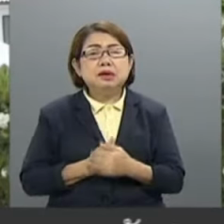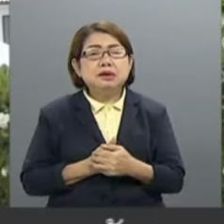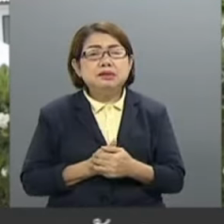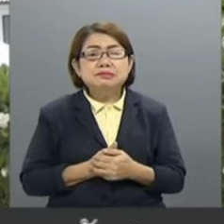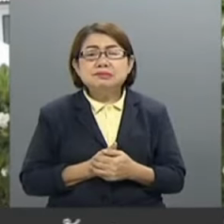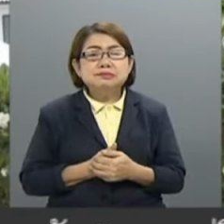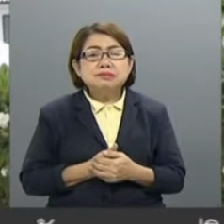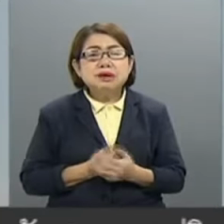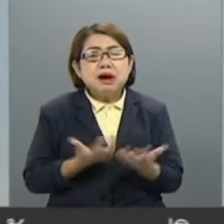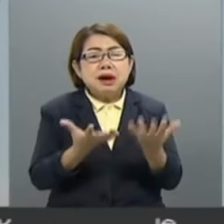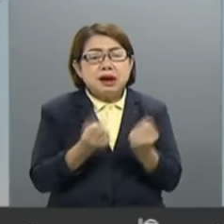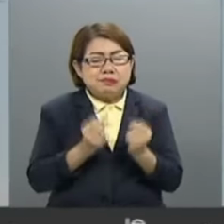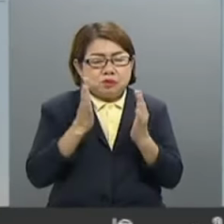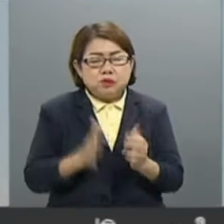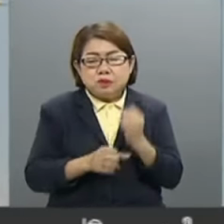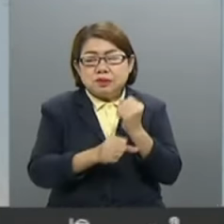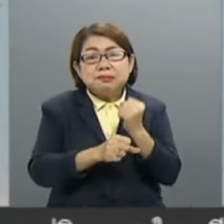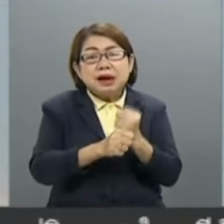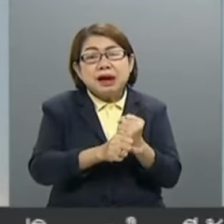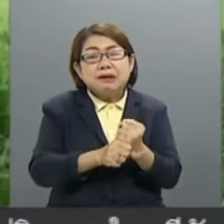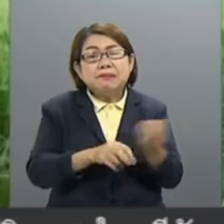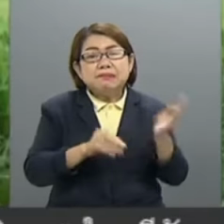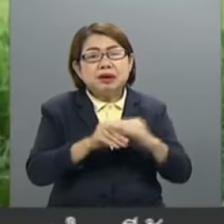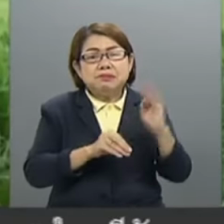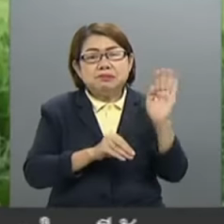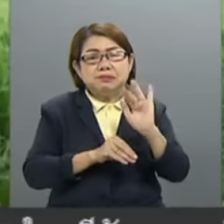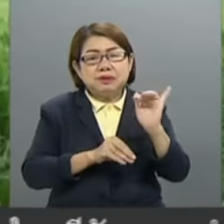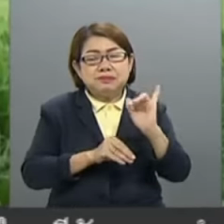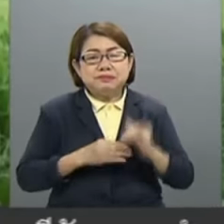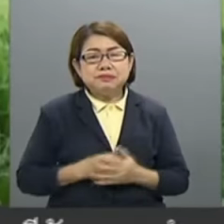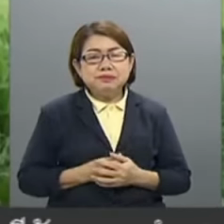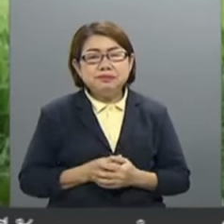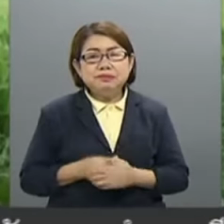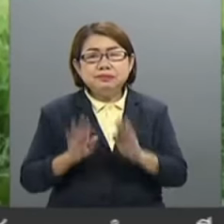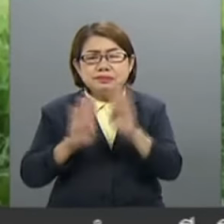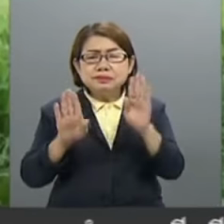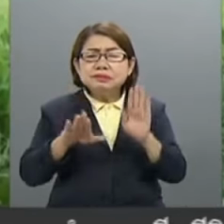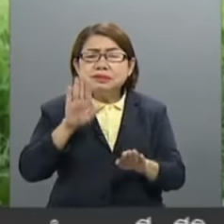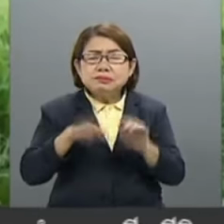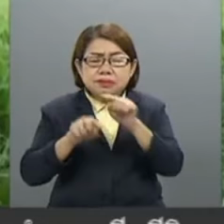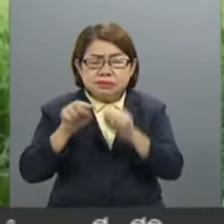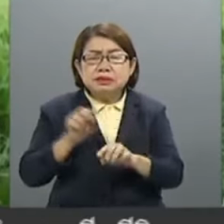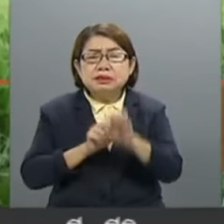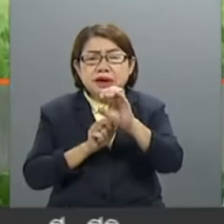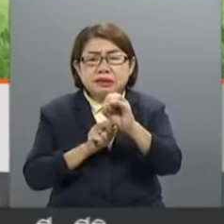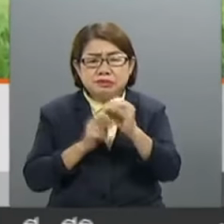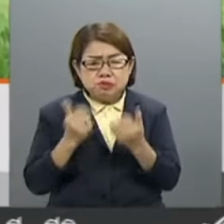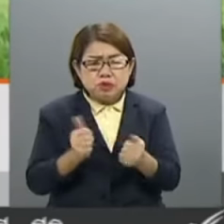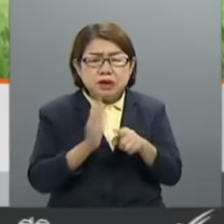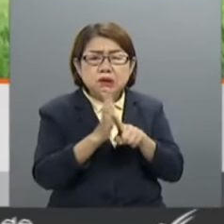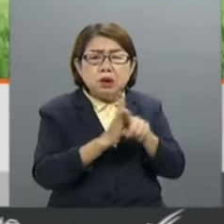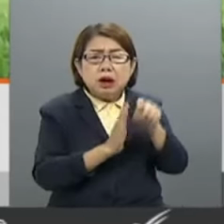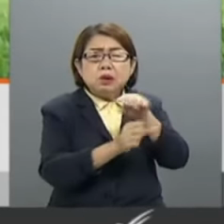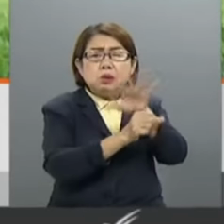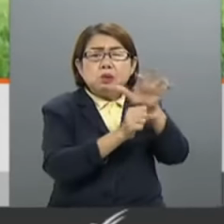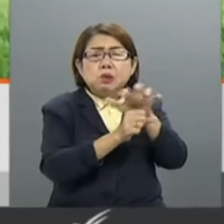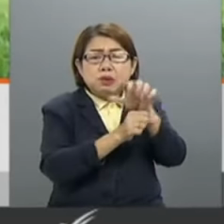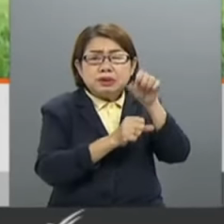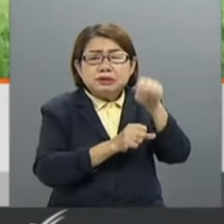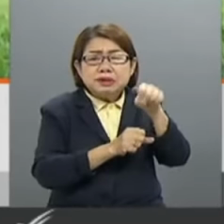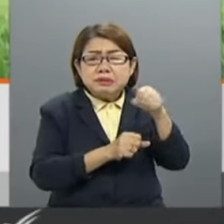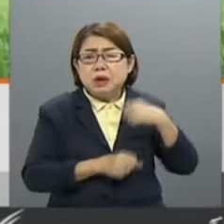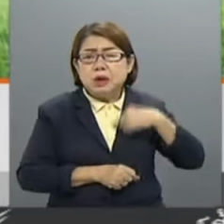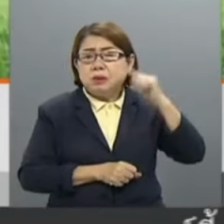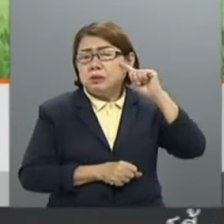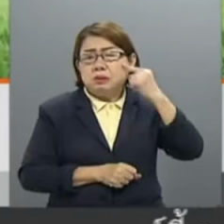มเติมค่ะ เปิดได้แค่ 50% แล้วสถานการณ์อย่างเงี้ยไม่รู้ว่าจะมีนักท่องเที่ยวเข้ามามากน้อยแค่